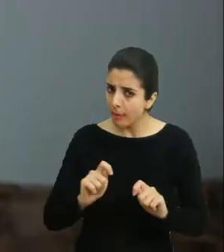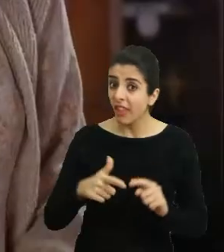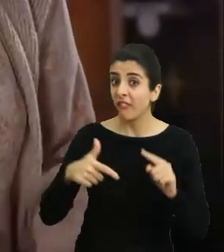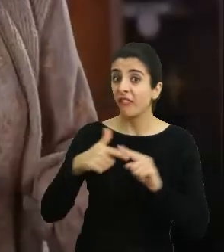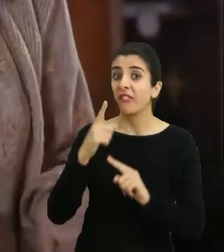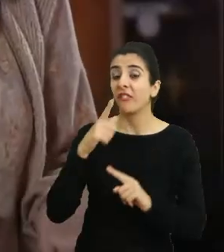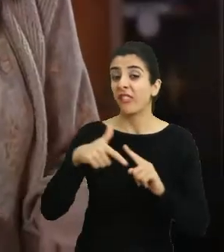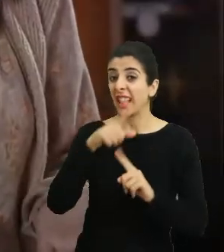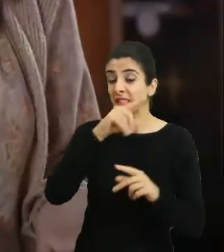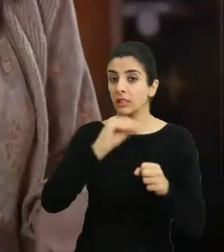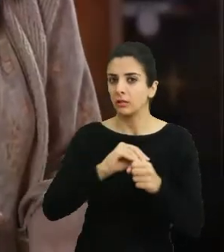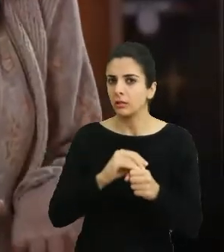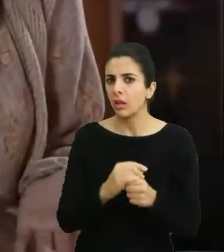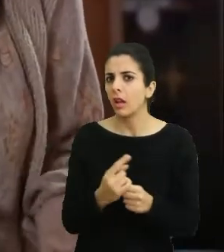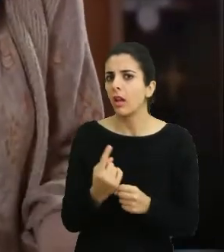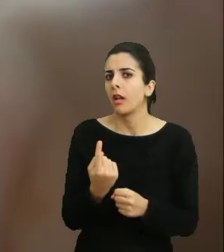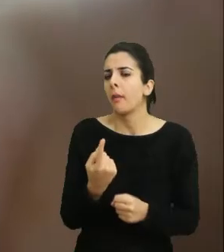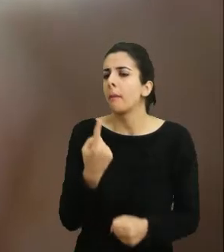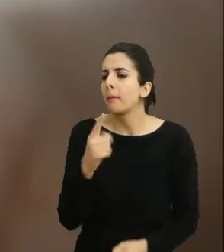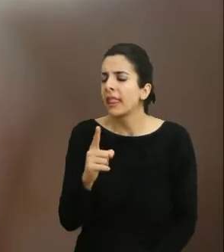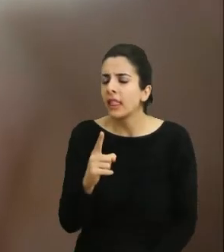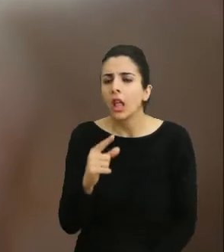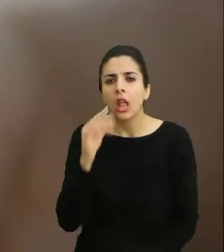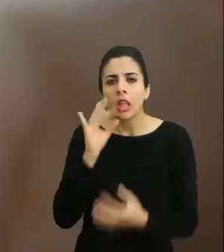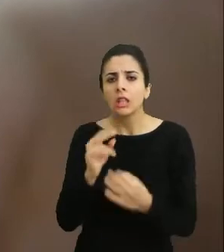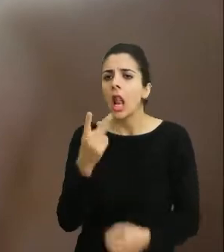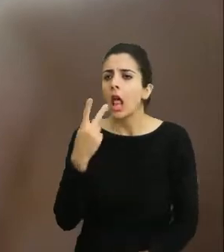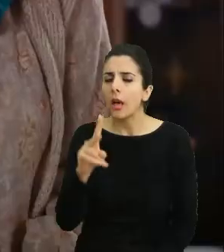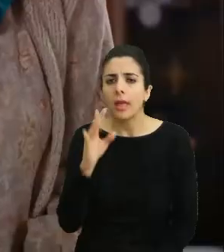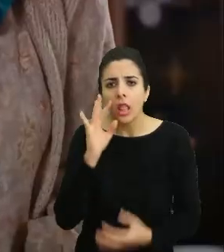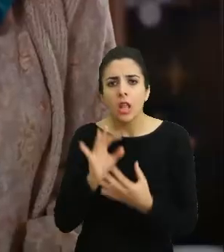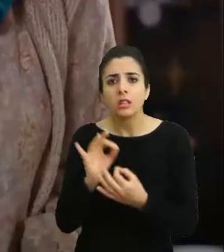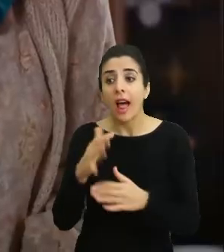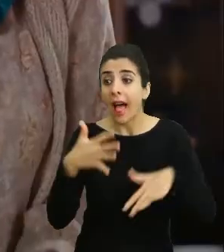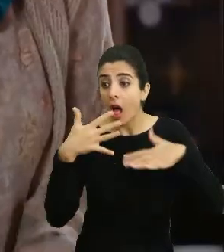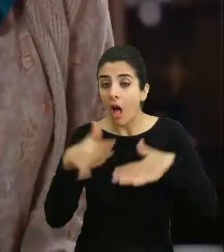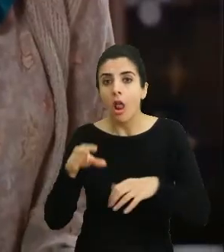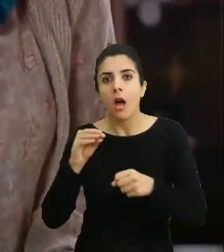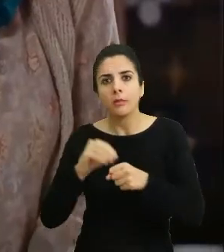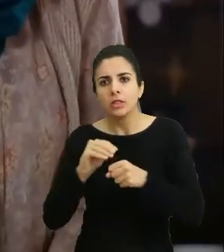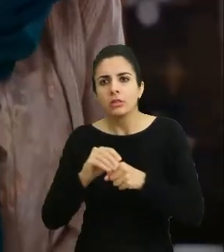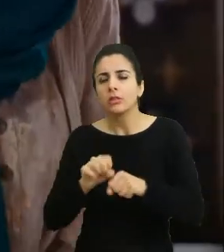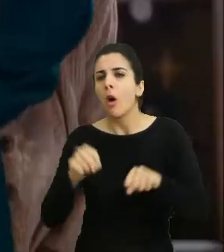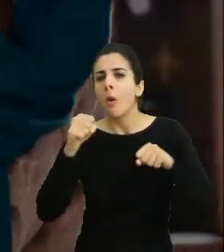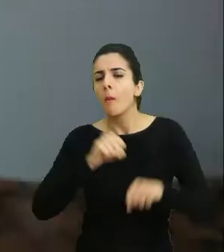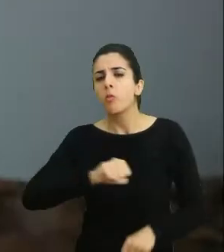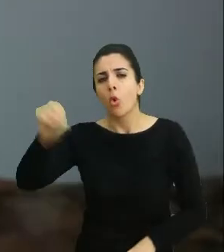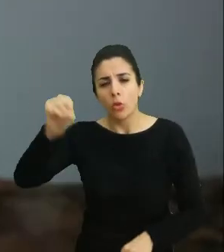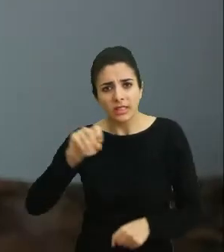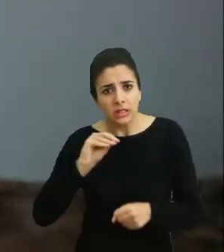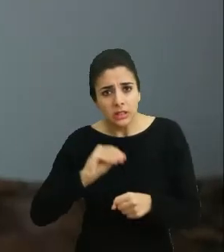Filistin'de 1000 insan, 2000 insan, meeting için, protest için,